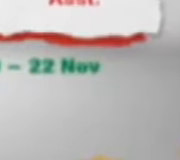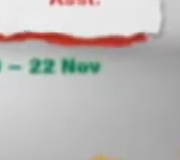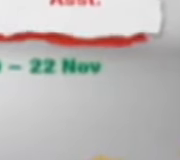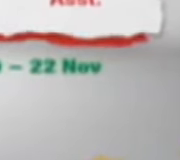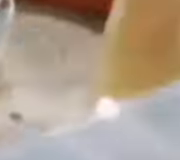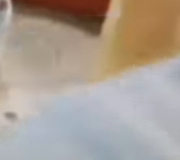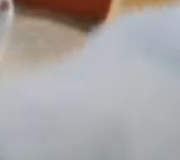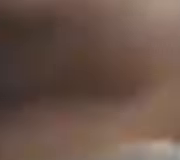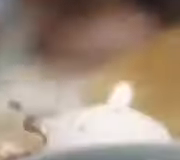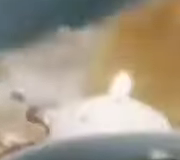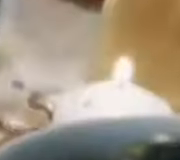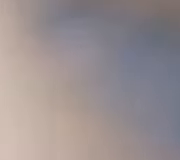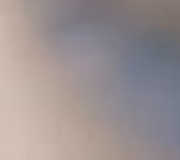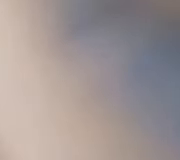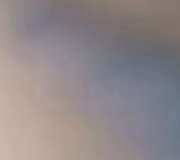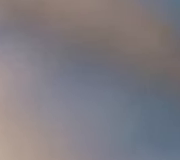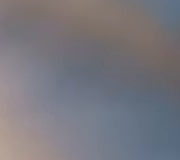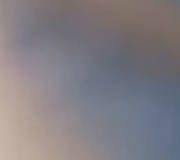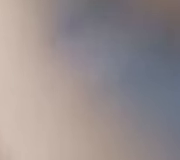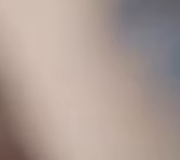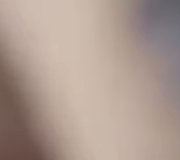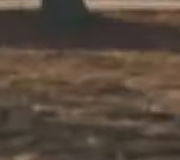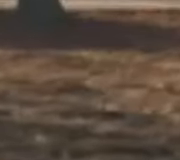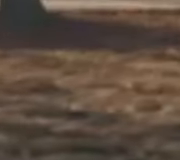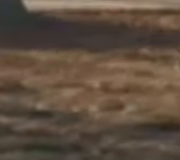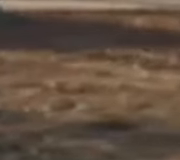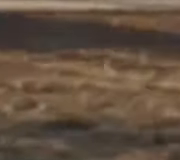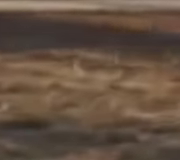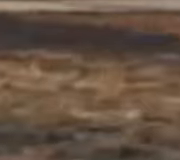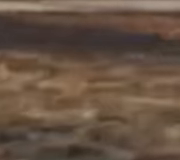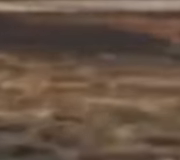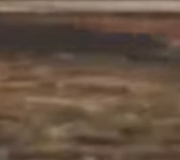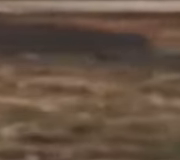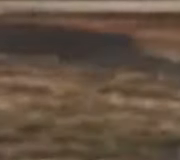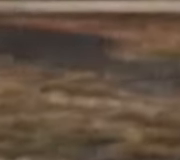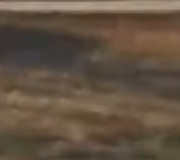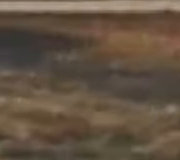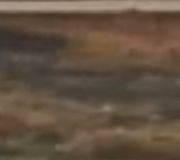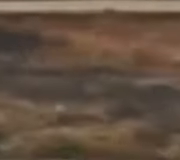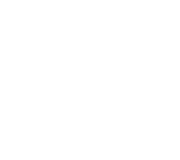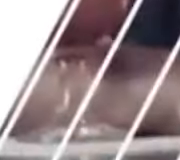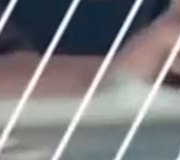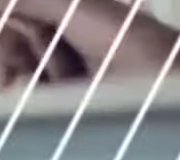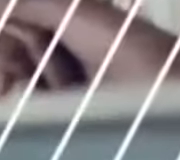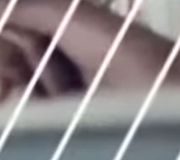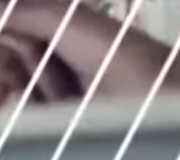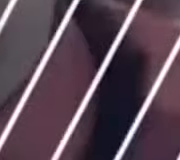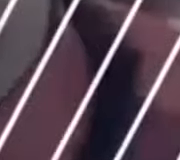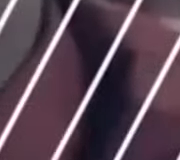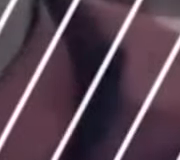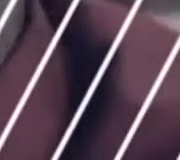38.99. Spar, the home of a thousand little extras this Christmas.